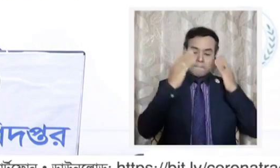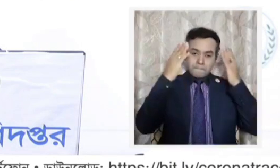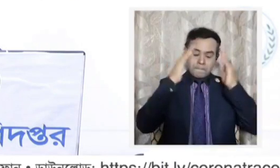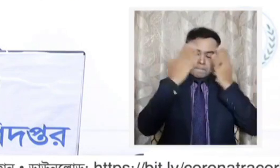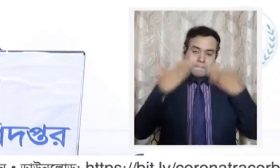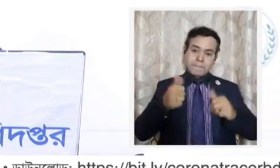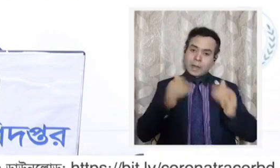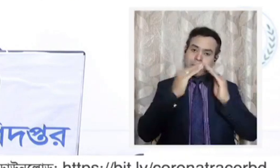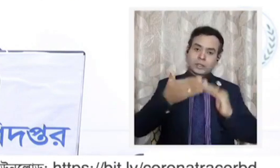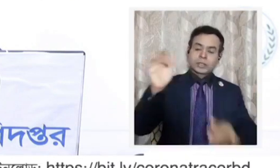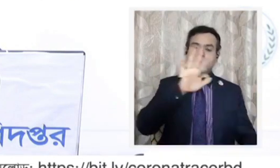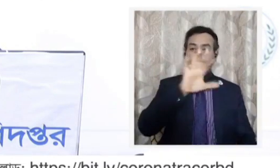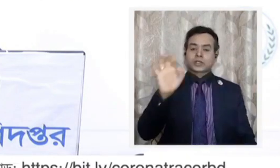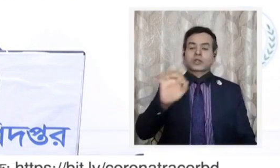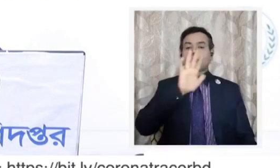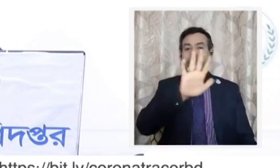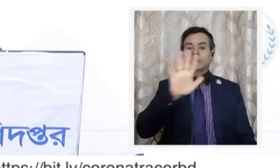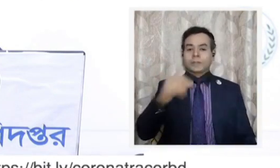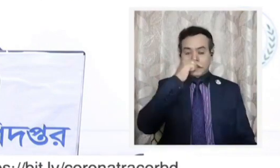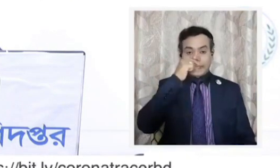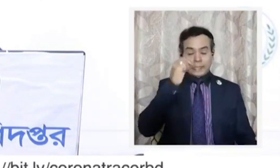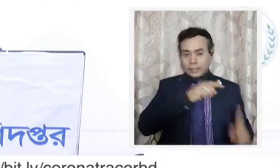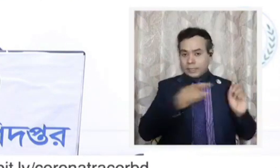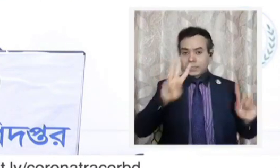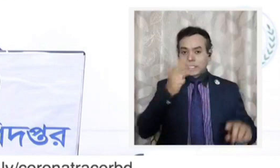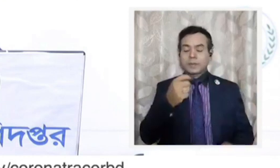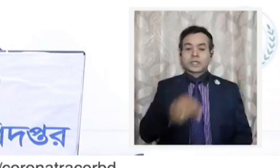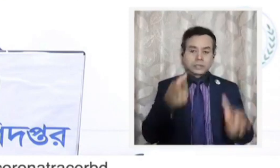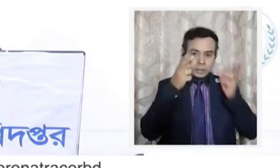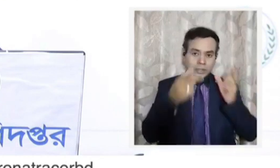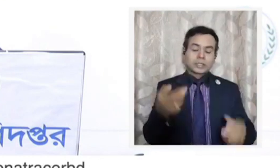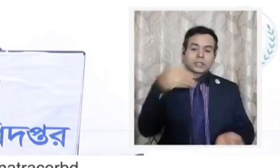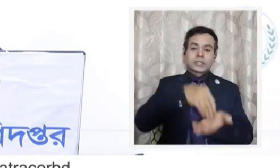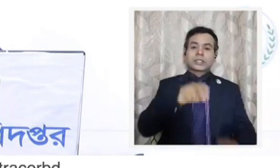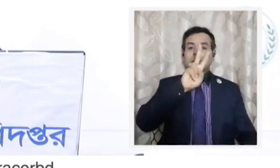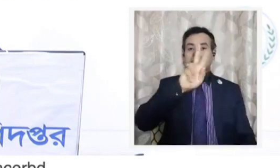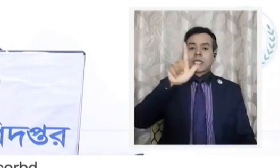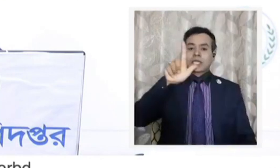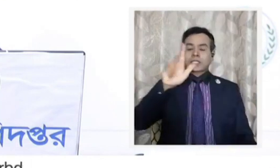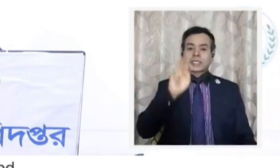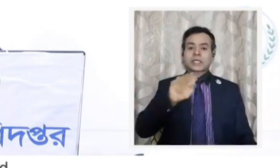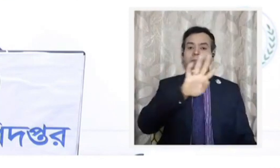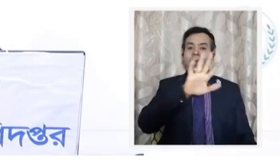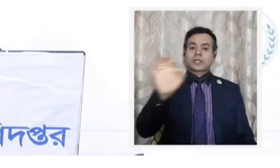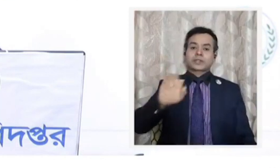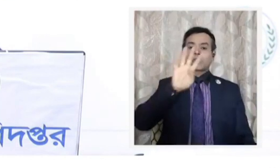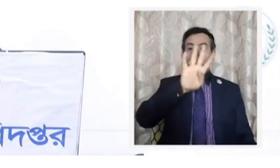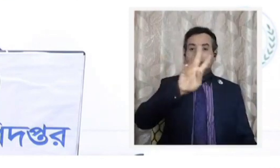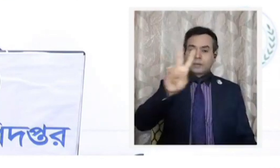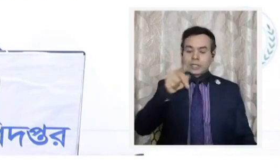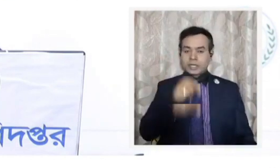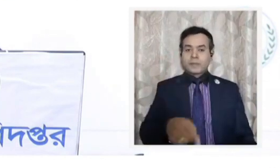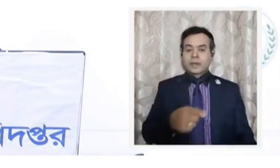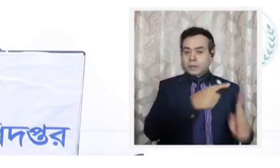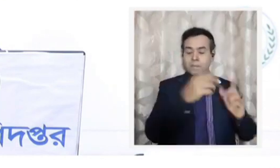আইসোলেশনে 24 ঘন্টা যুক্ত হয়েছে 955 জন এবং ছাড় পেয়েছেন আইসোলেশন থেকে 555 জন। এ পর্যন্ত আইসোলেশনে